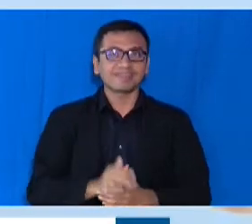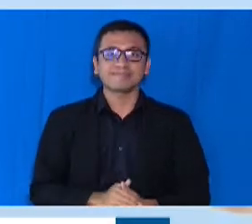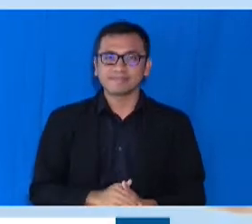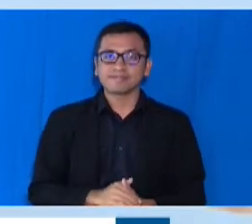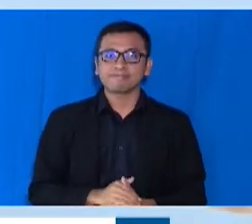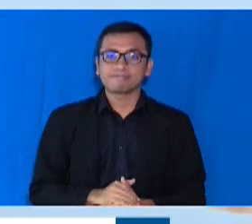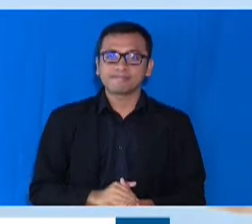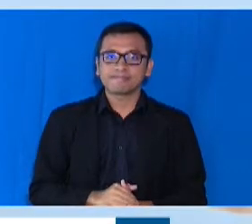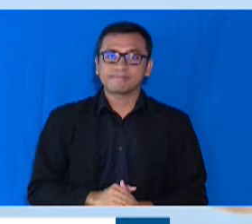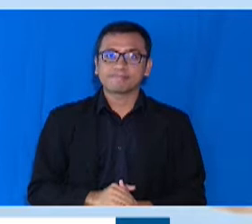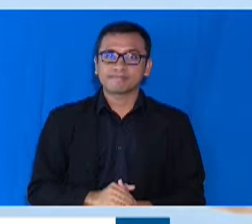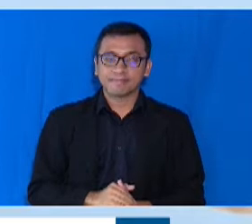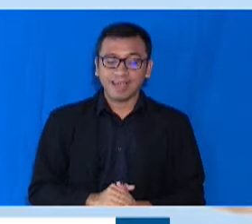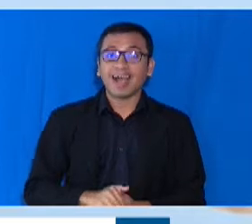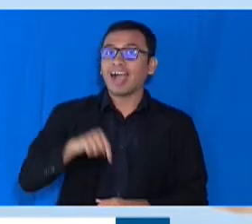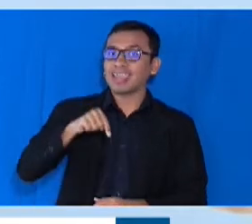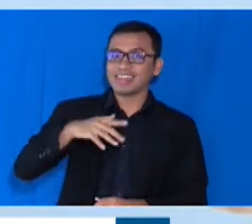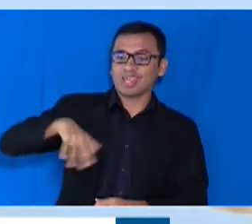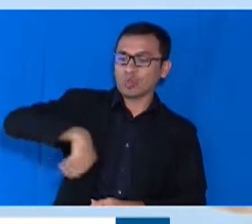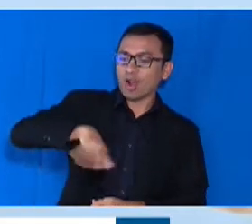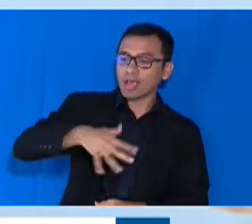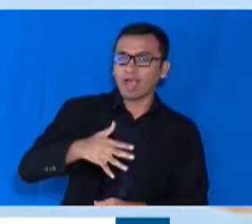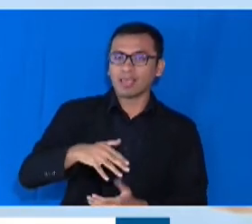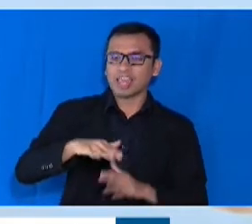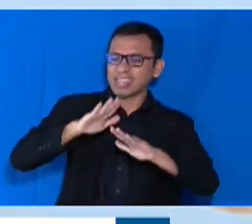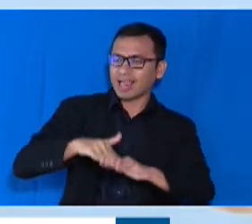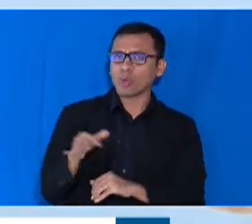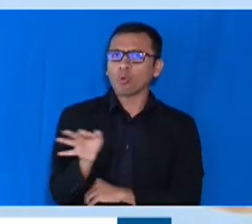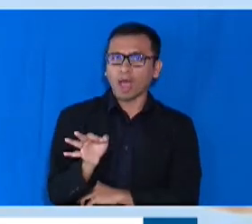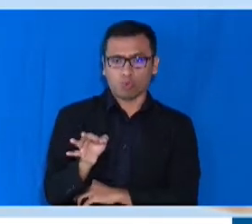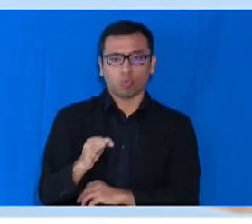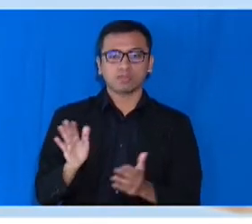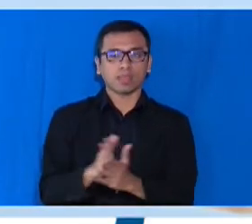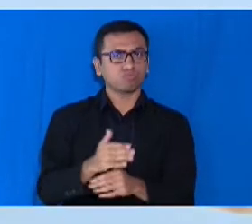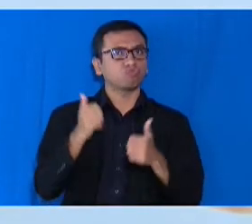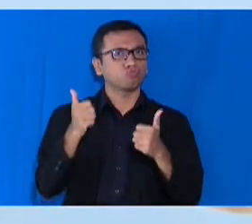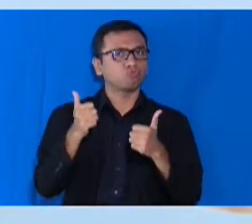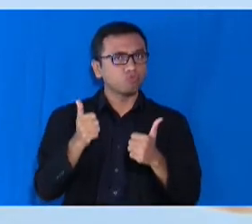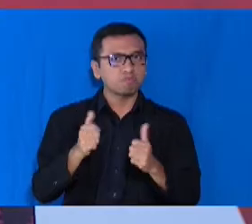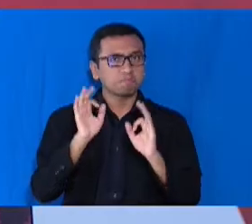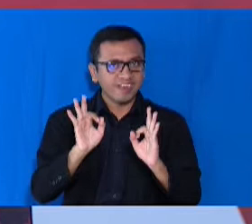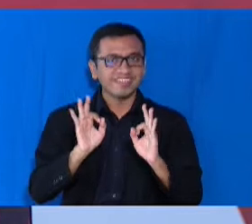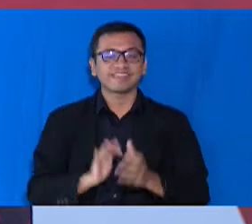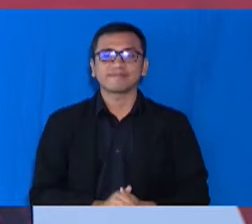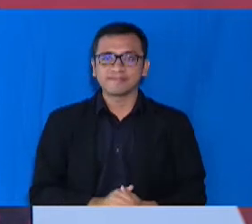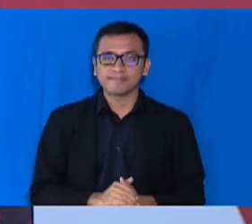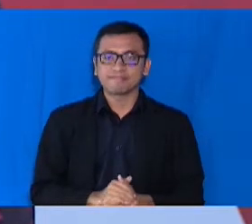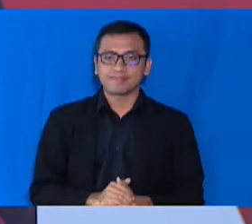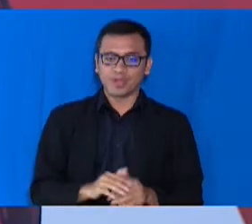keluarga yang ada di perkotaan. Salah satu contohnya, tentu kita lihat realitas di